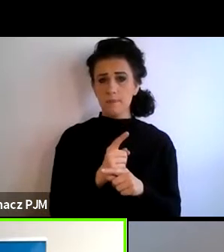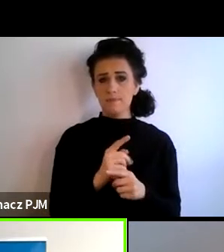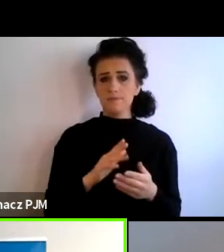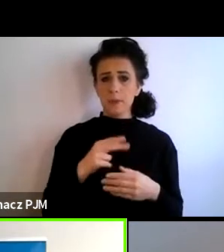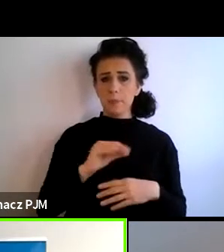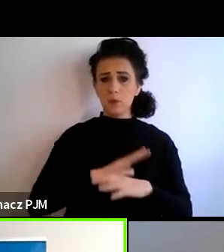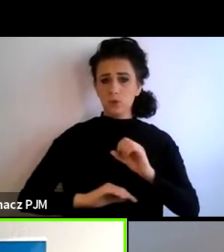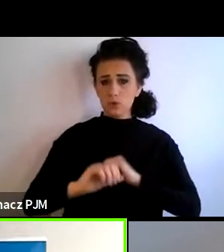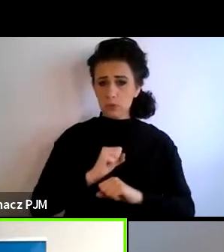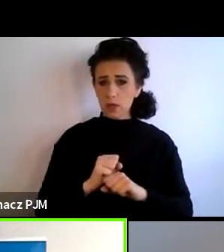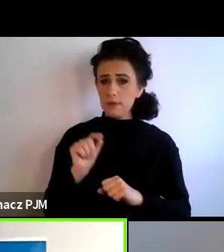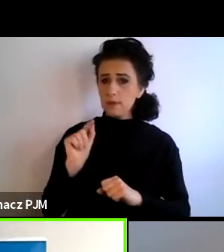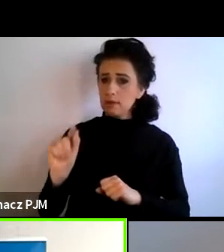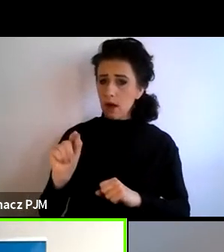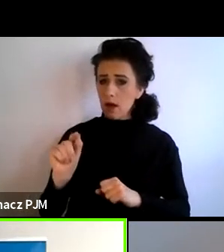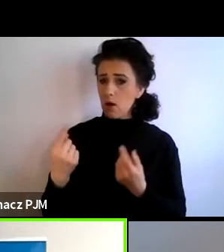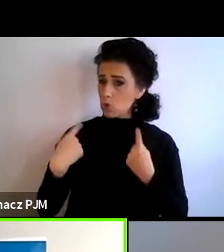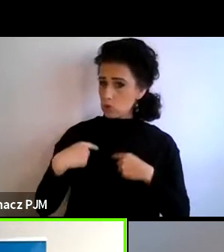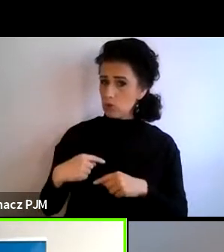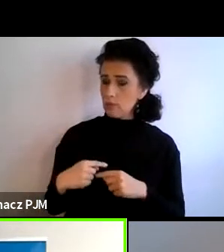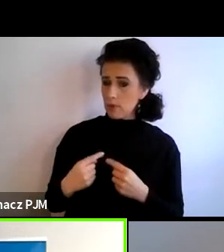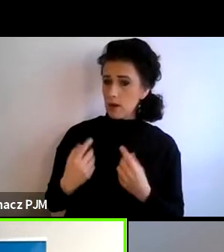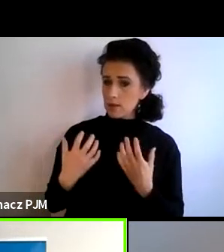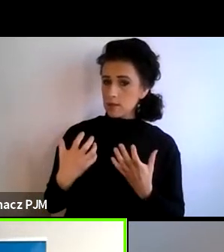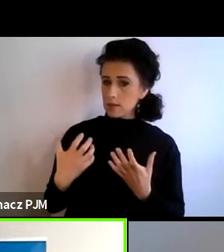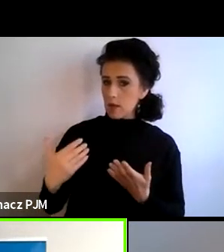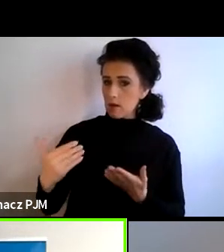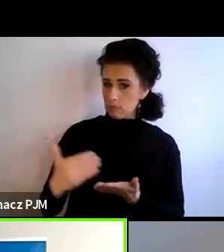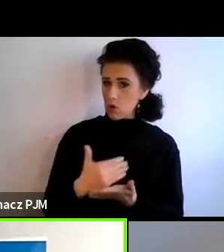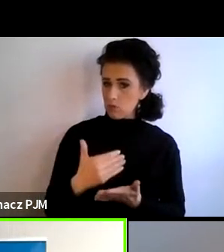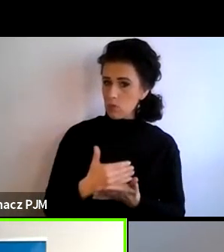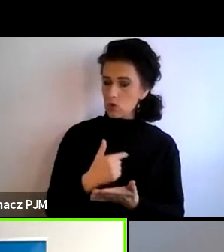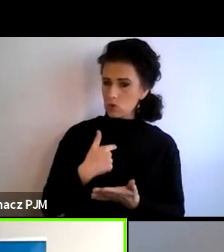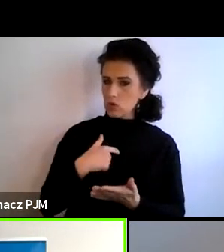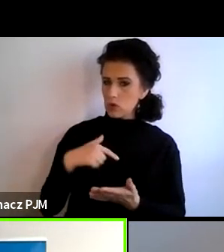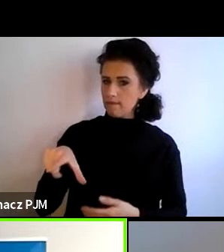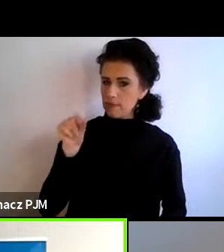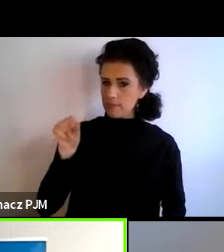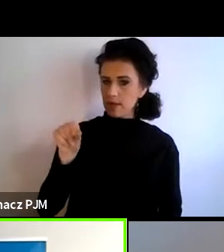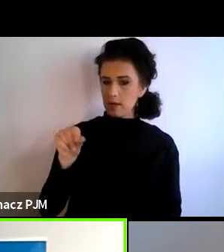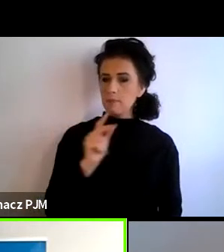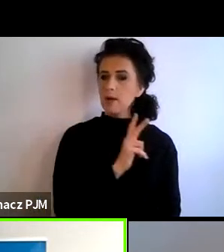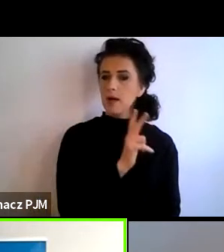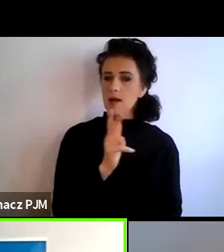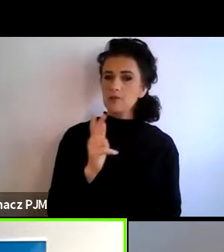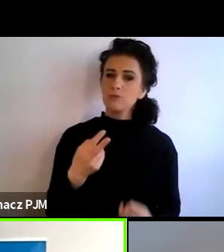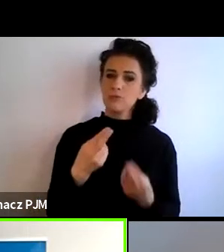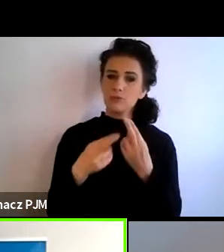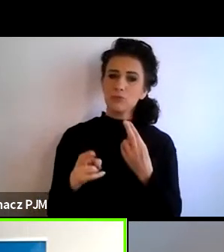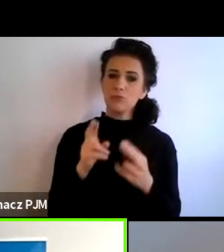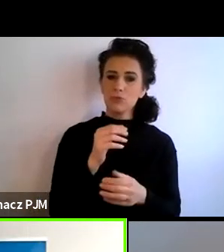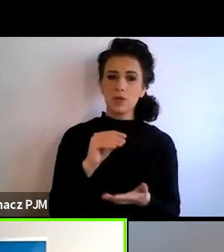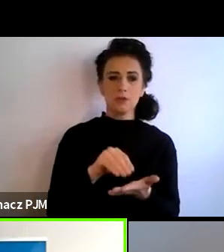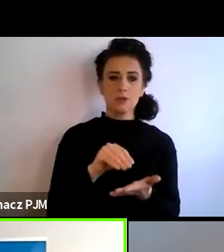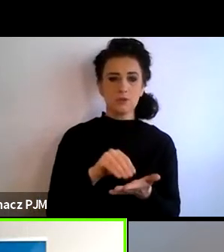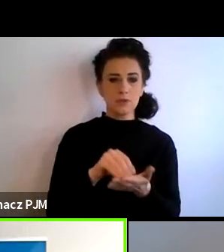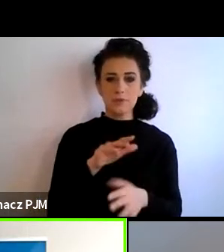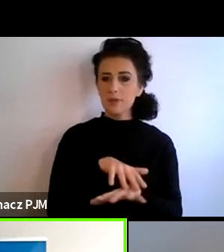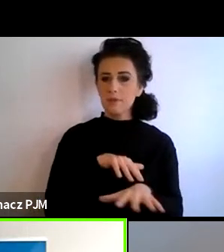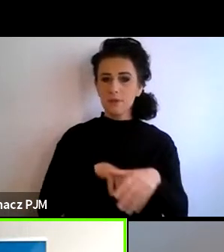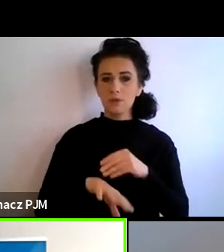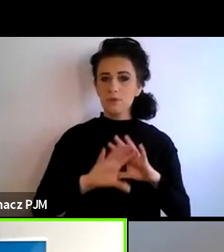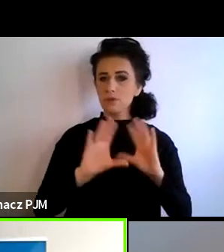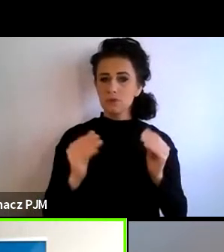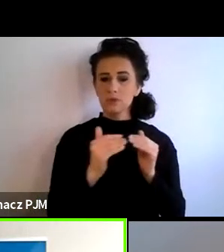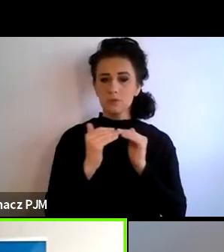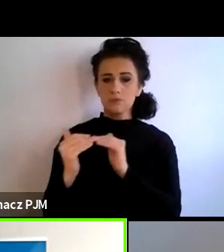czy ta osoba może taką asystę świadczyć. Każdy z nas ma już różne doświadczenia zawodowe i wszyscy Państwo jesteście, na pewno